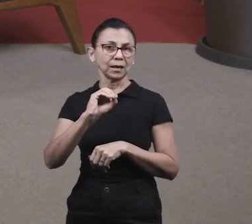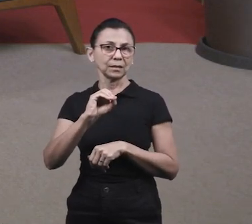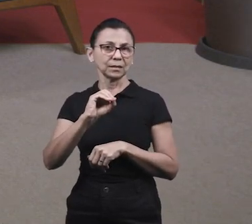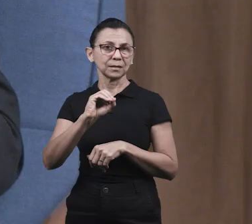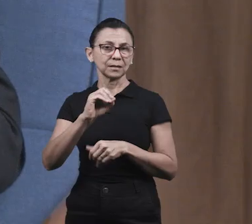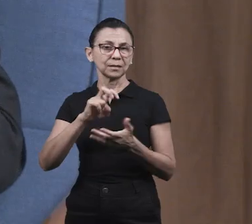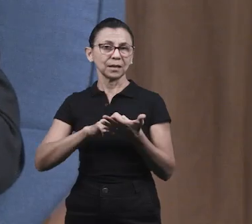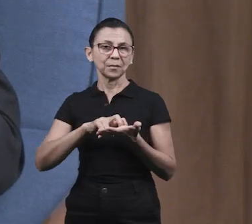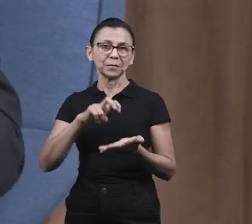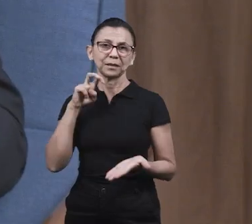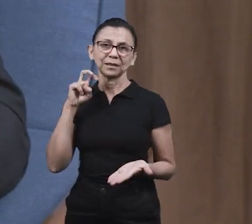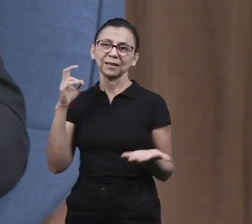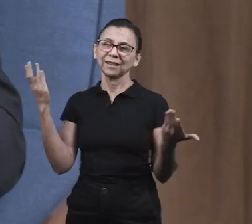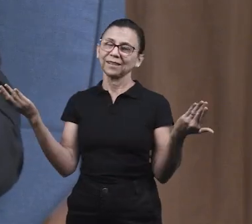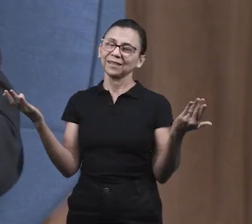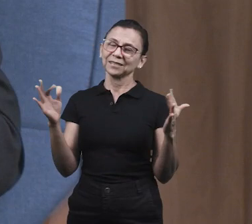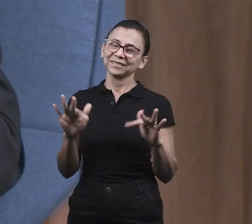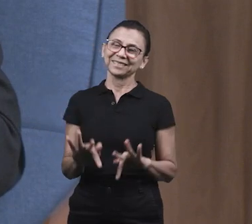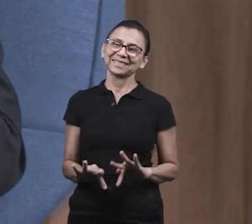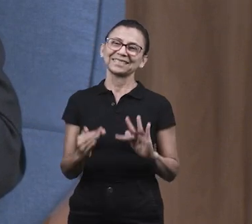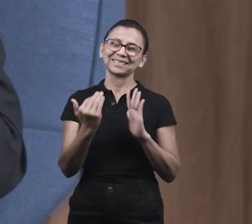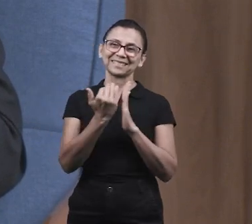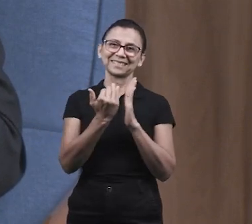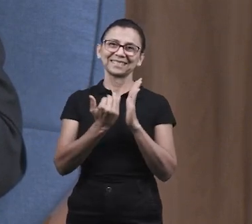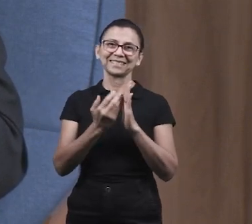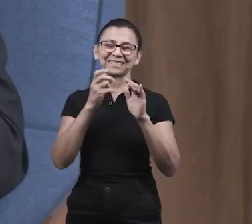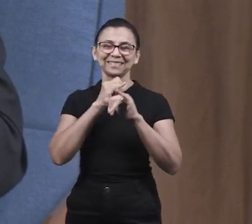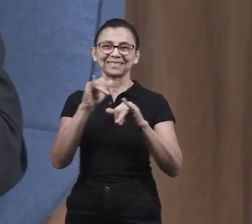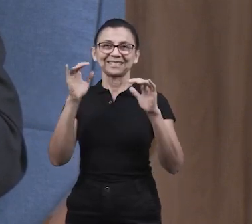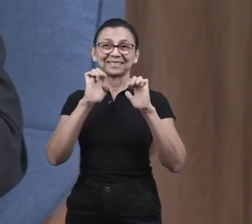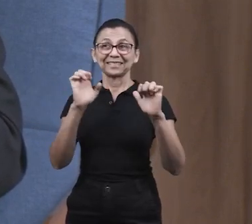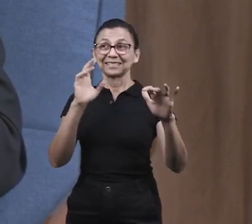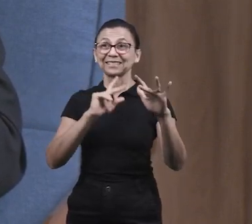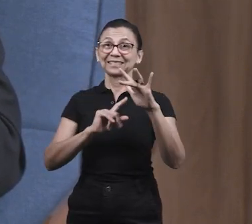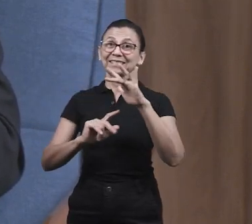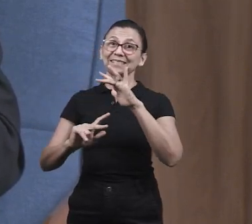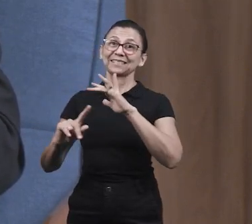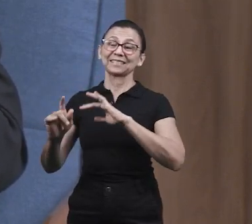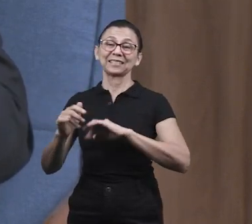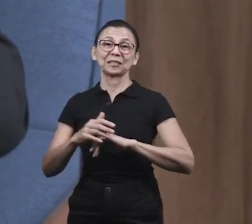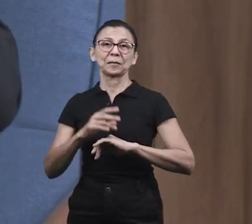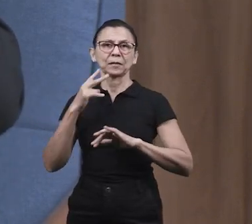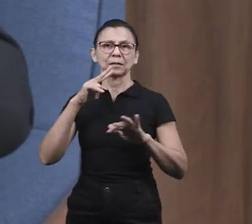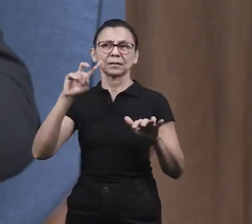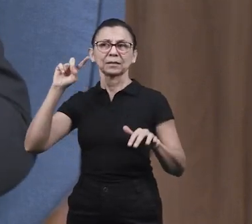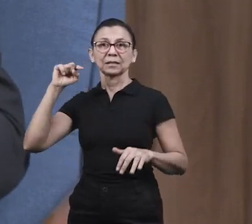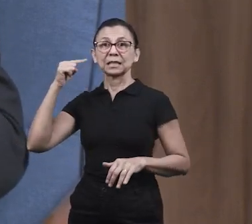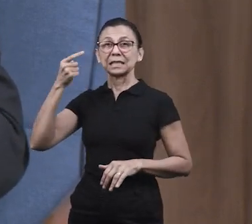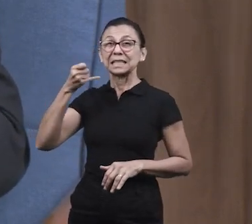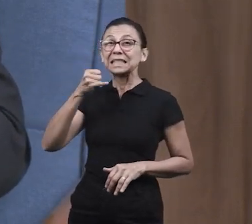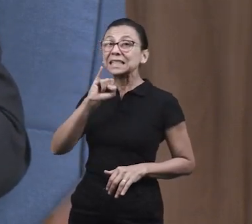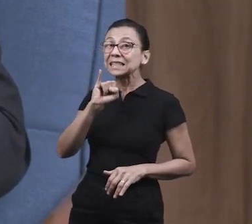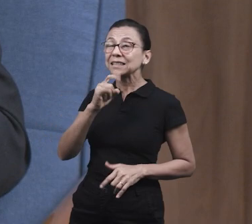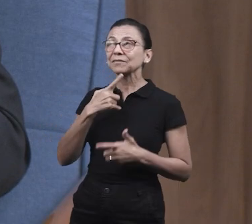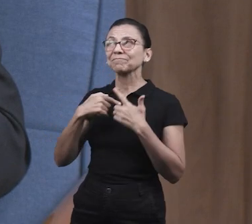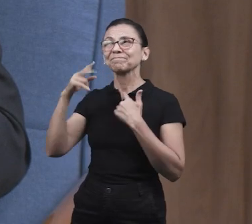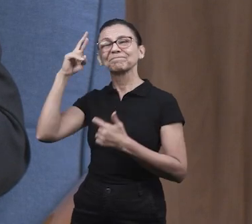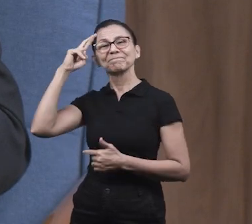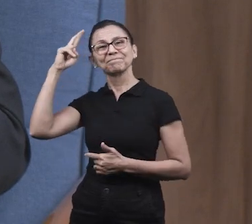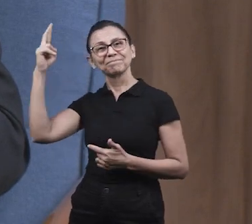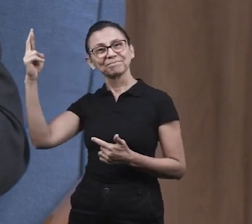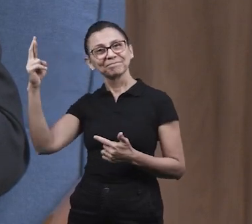matin sur notre canal. Et ainsi, nous arrivons à la fin de cette édition de la programmation en annonçant l'évangile éternel. Et dans la semaine prochaine, si le Seigneur